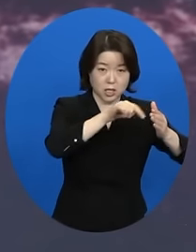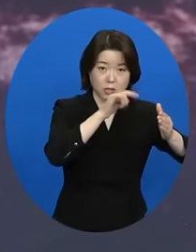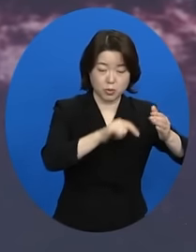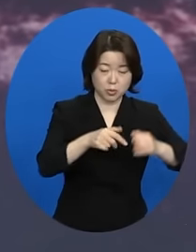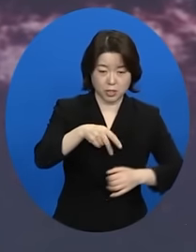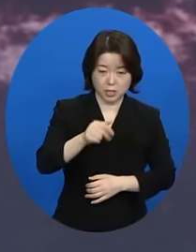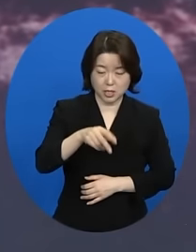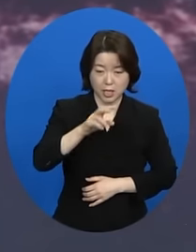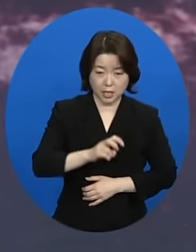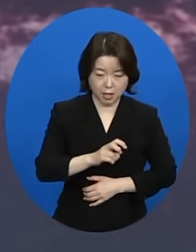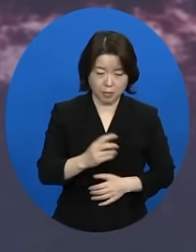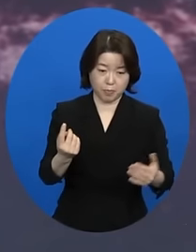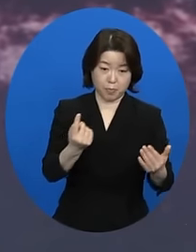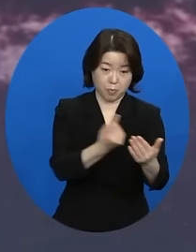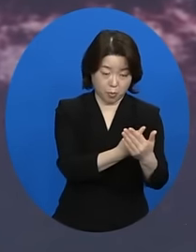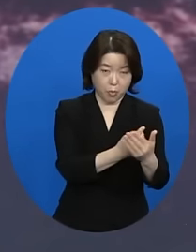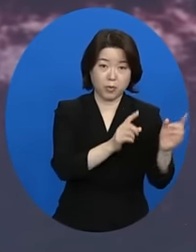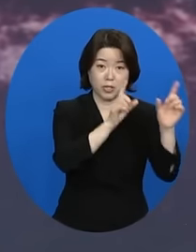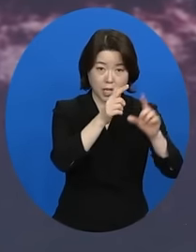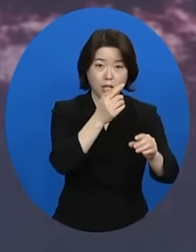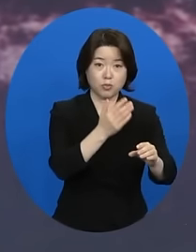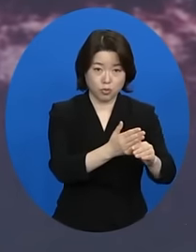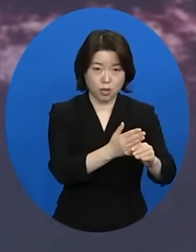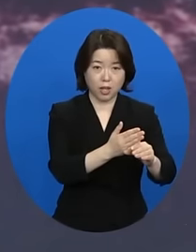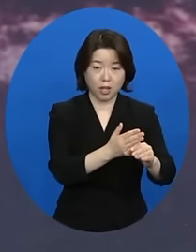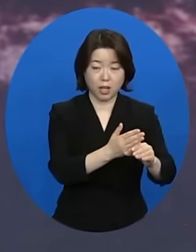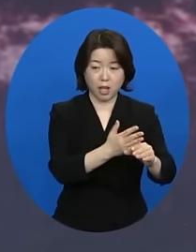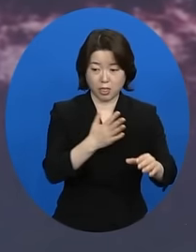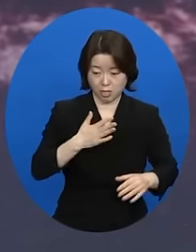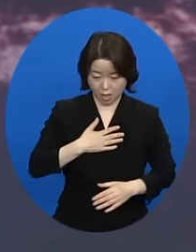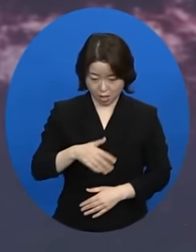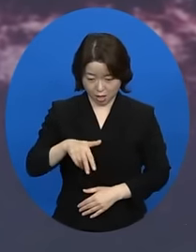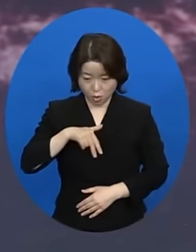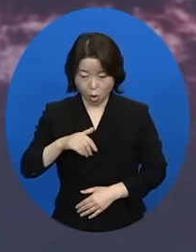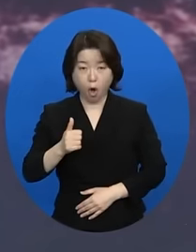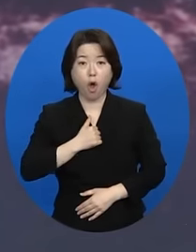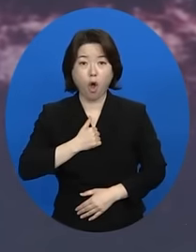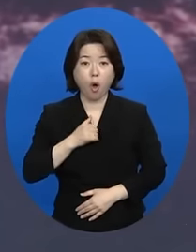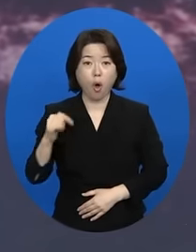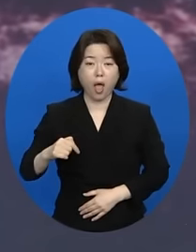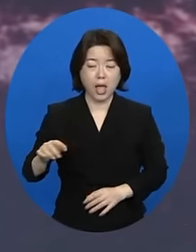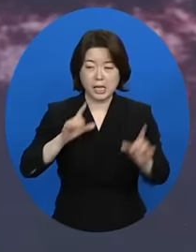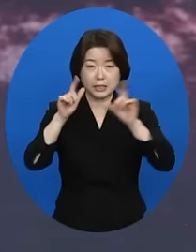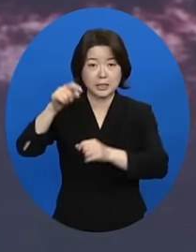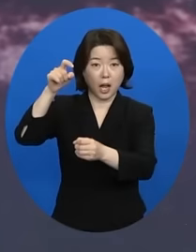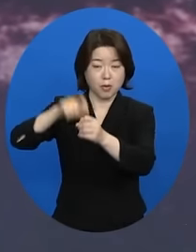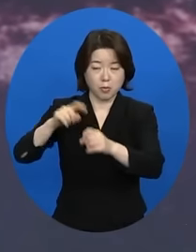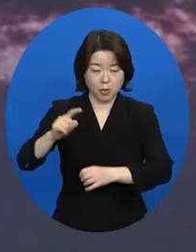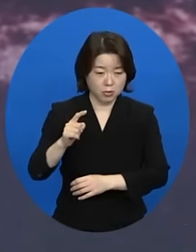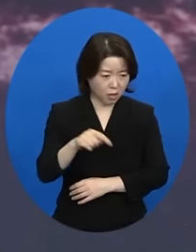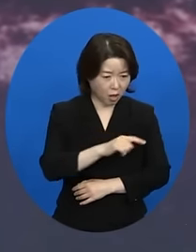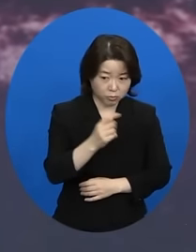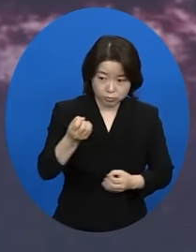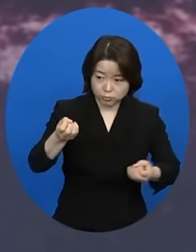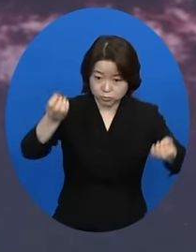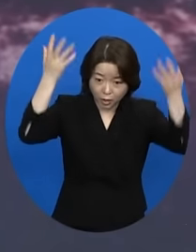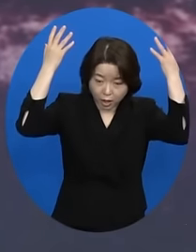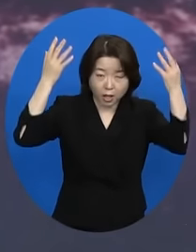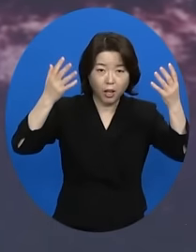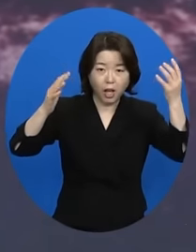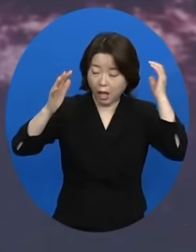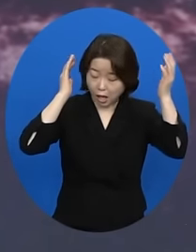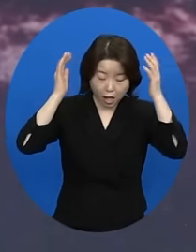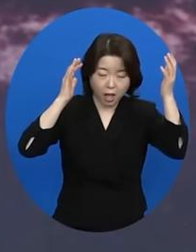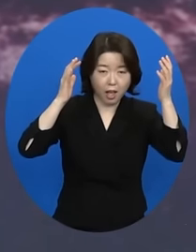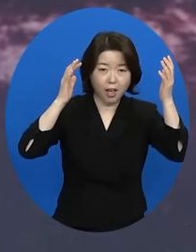세겜에 동화되어 살다가 우리의 정체성과 우리의 삶의 목적을 막 흔들려 잃어버려요. 막